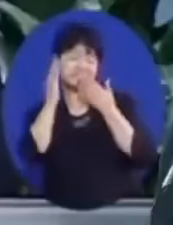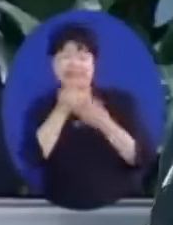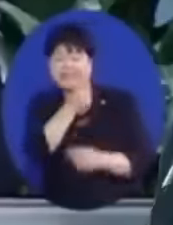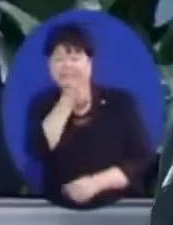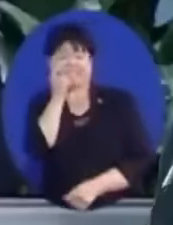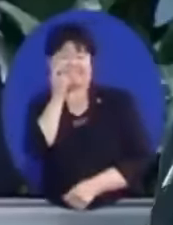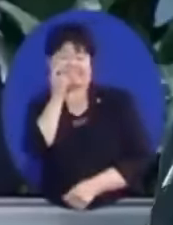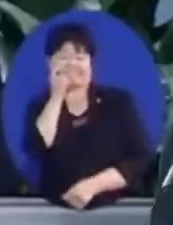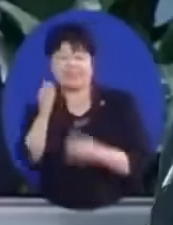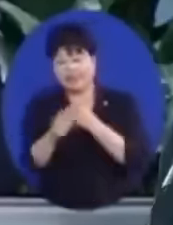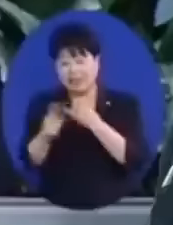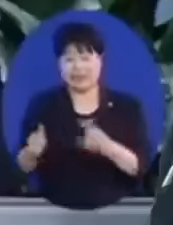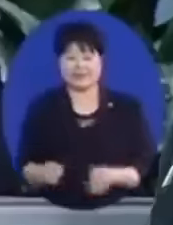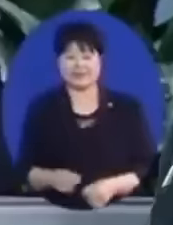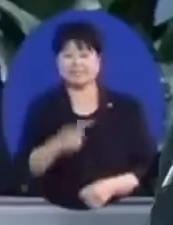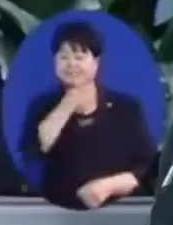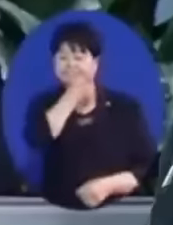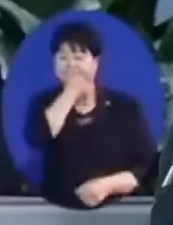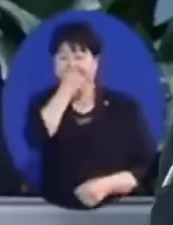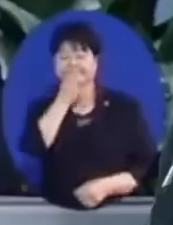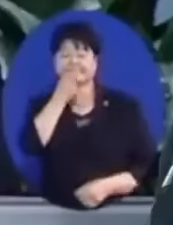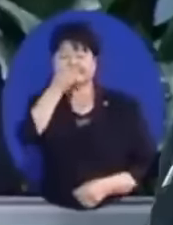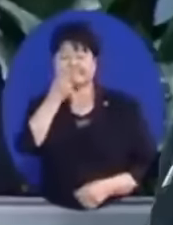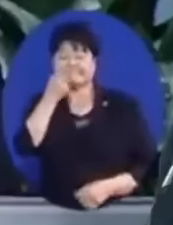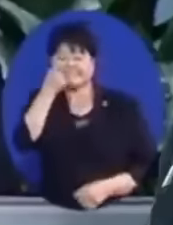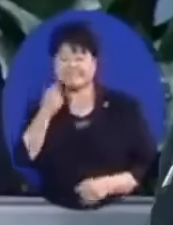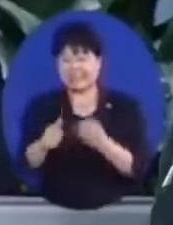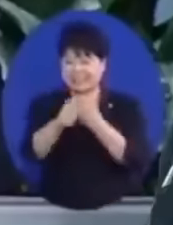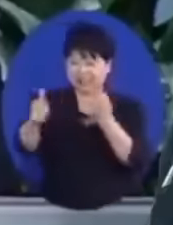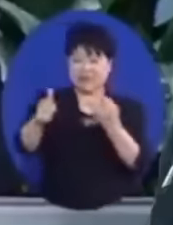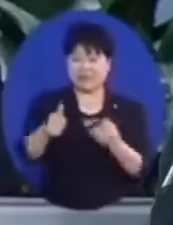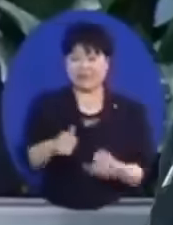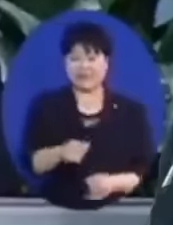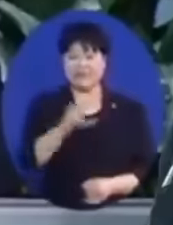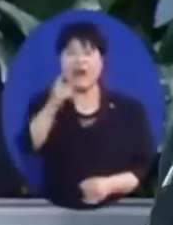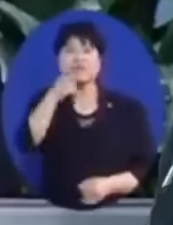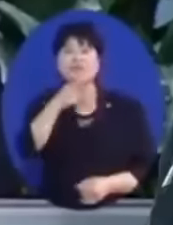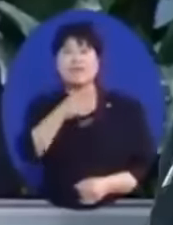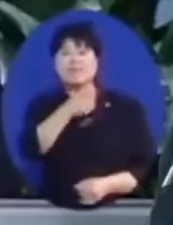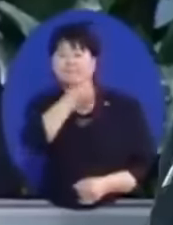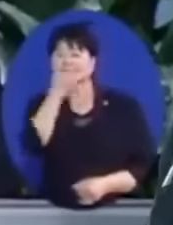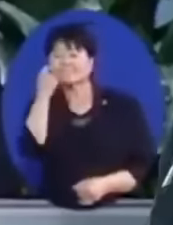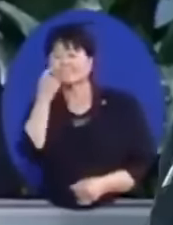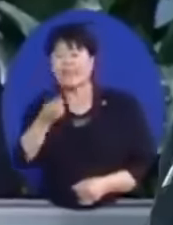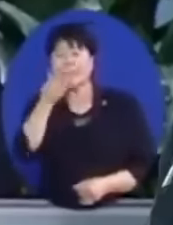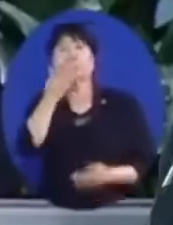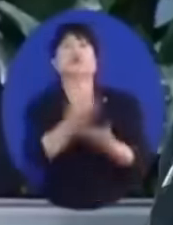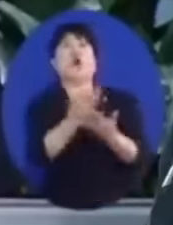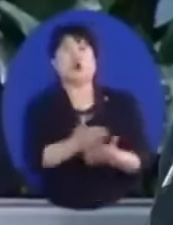것입니다. 집에 들어와서 두 마디밖에 말 안 합니다. 밥 줘,